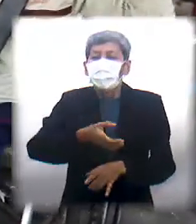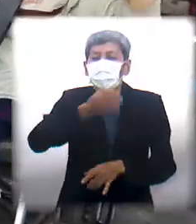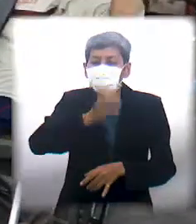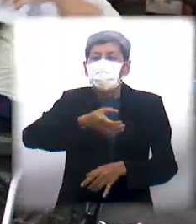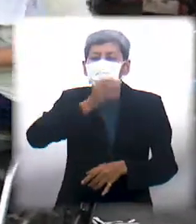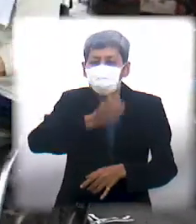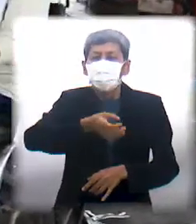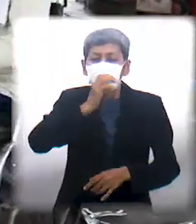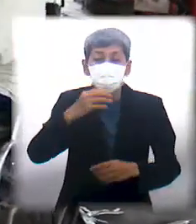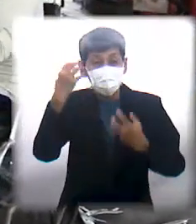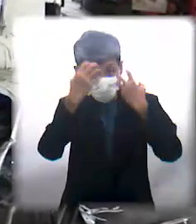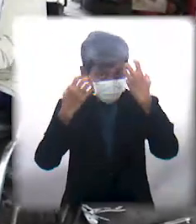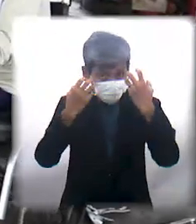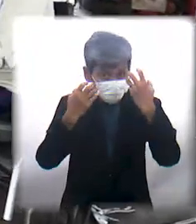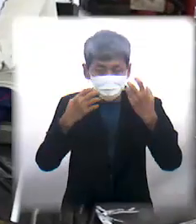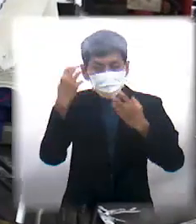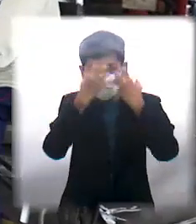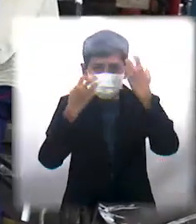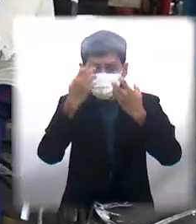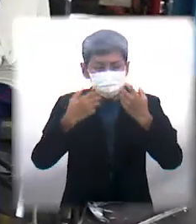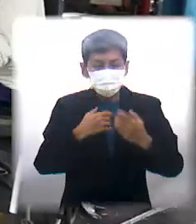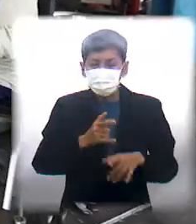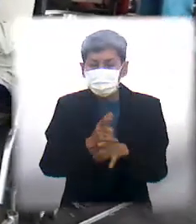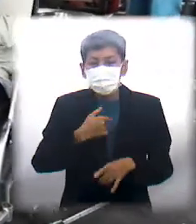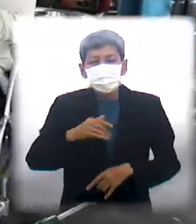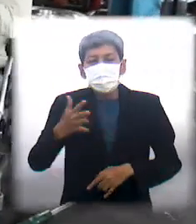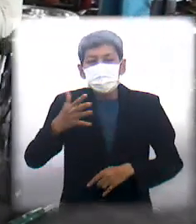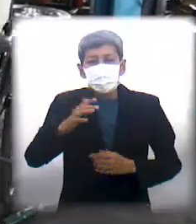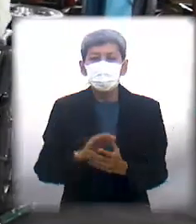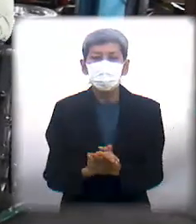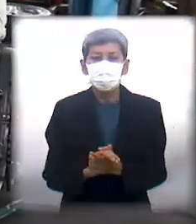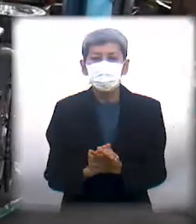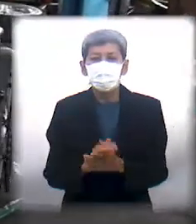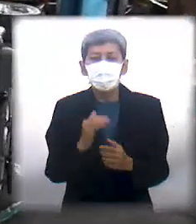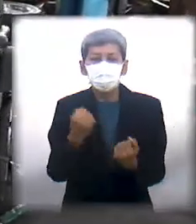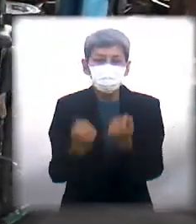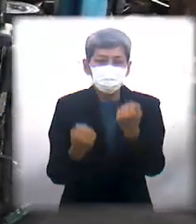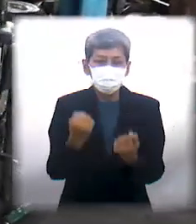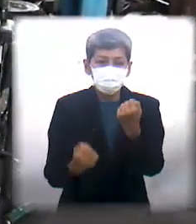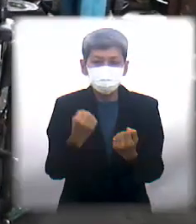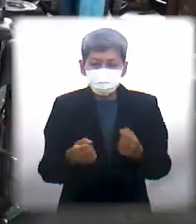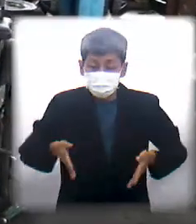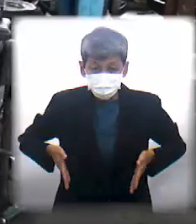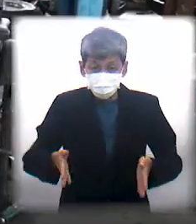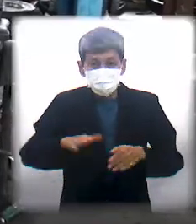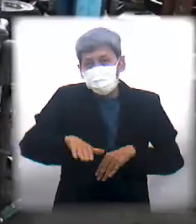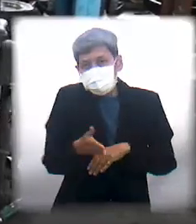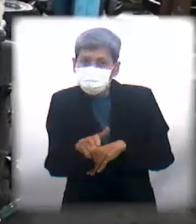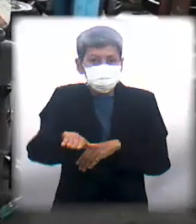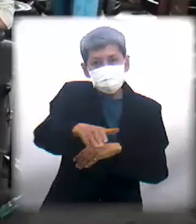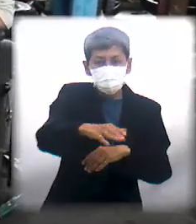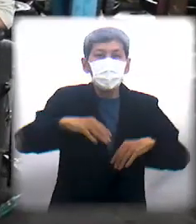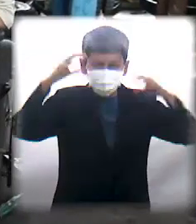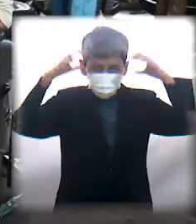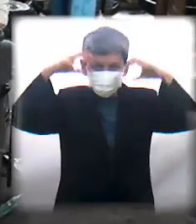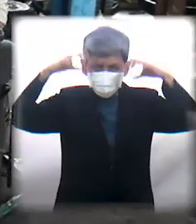หละ เมาไหมคะพี่ ผมไม่เมาผมไม่ได้คนกินเหล้าครับแต่ว่าผมคนขับรถเงี้ยเราถนนวันนั้นถนนมันลื่น ฝ